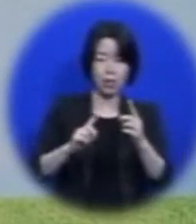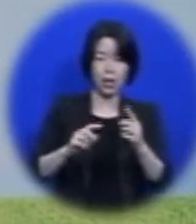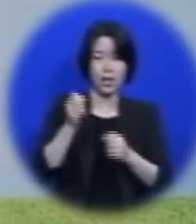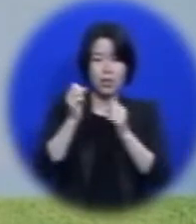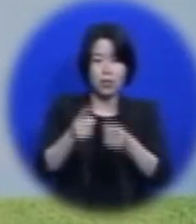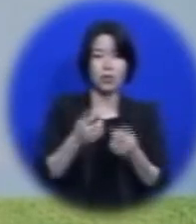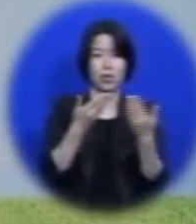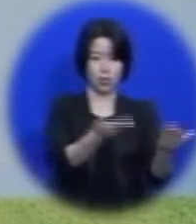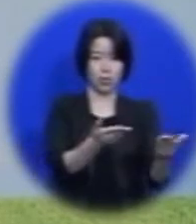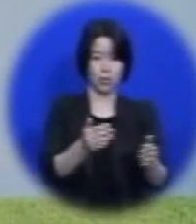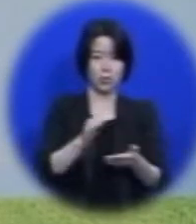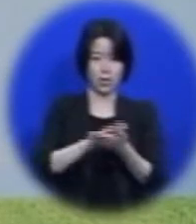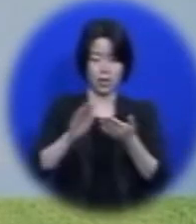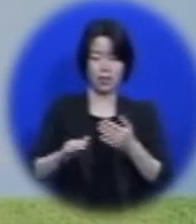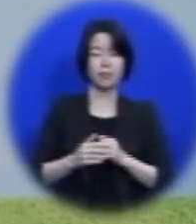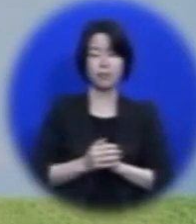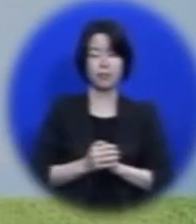주십니다.